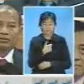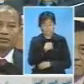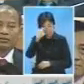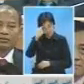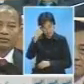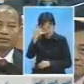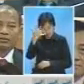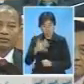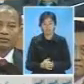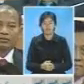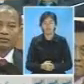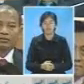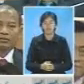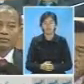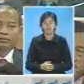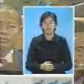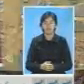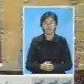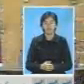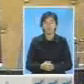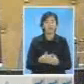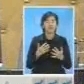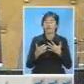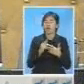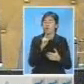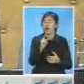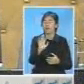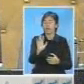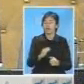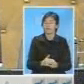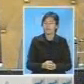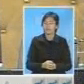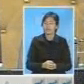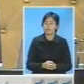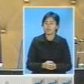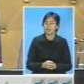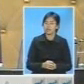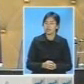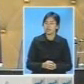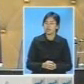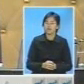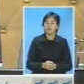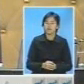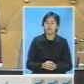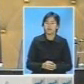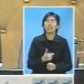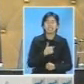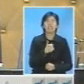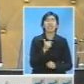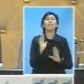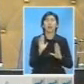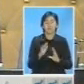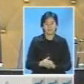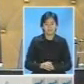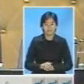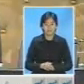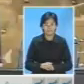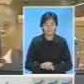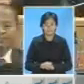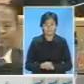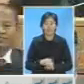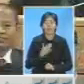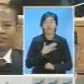ครับ พอละพอละครับท่านเก่งไม่ว่าใครละครับเอาเฉพาะท่านใจดีพอละครับ ท่านประธานครับ